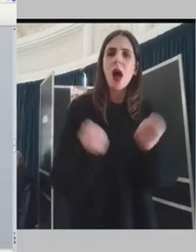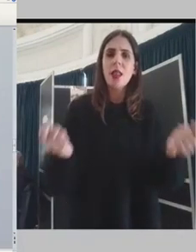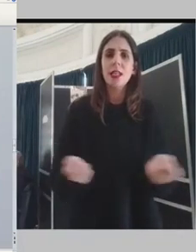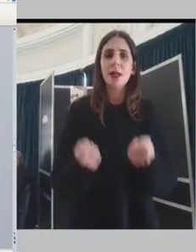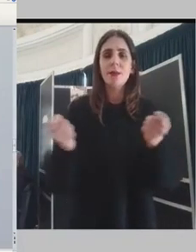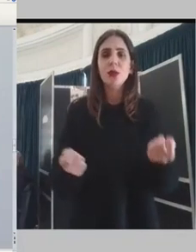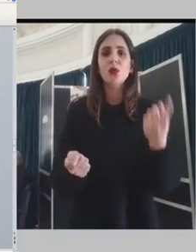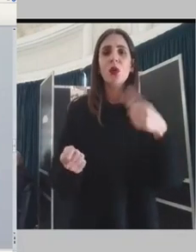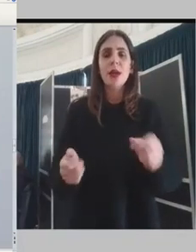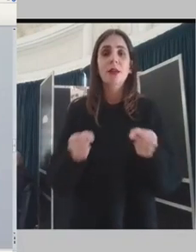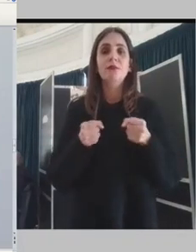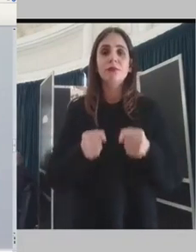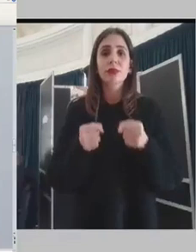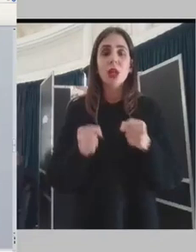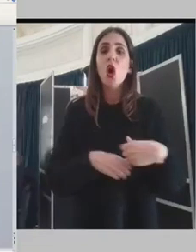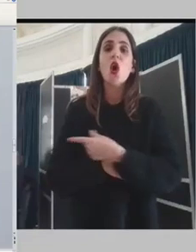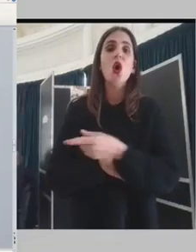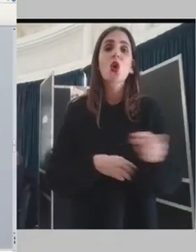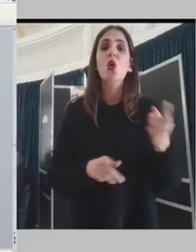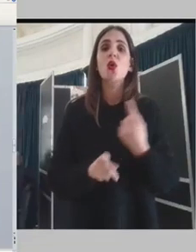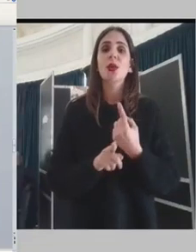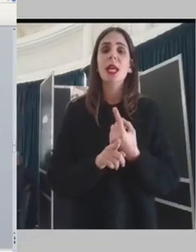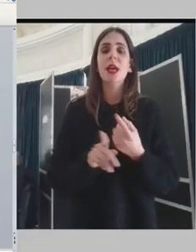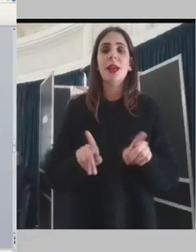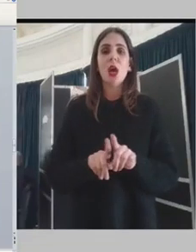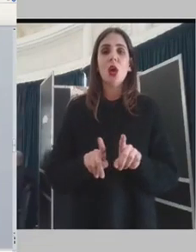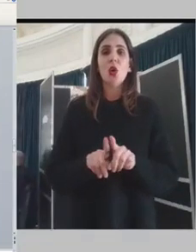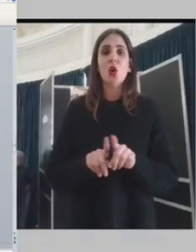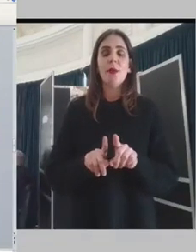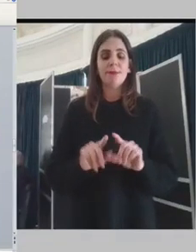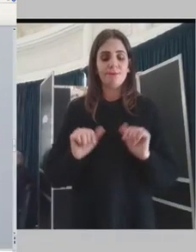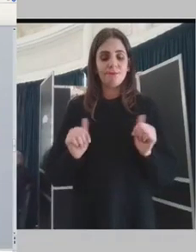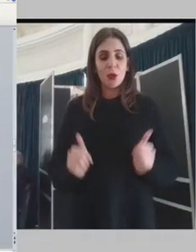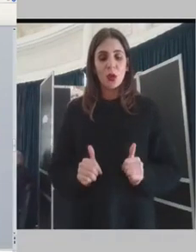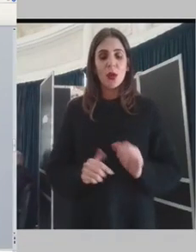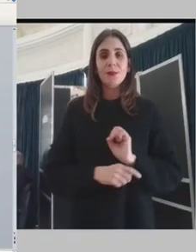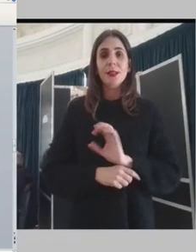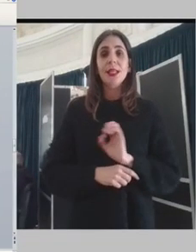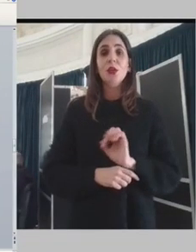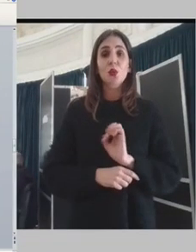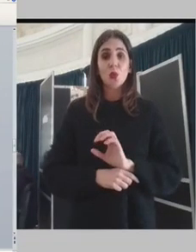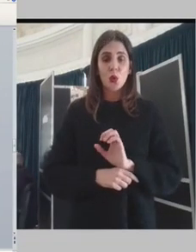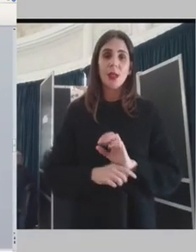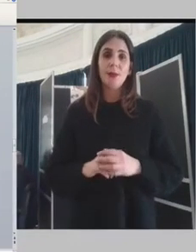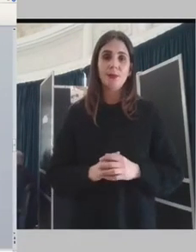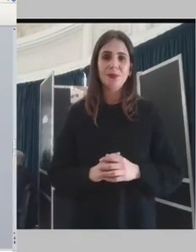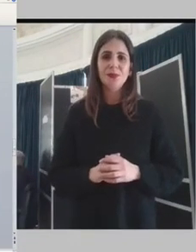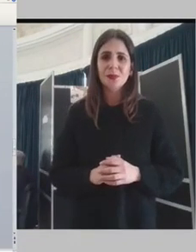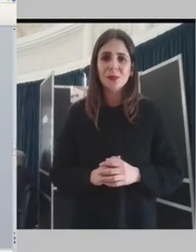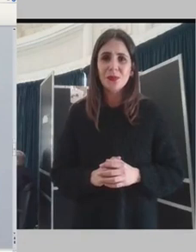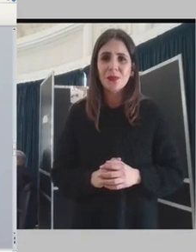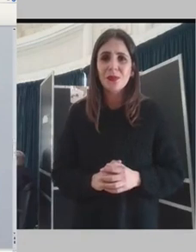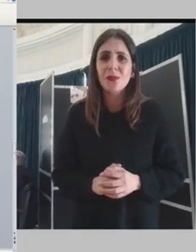fino a diventare loro stessi degli istruttori, come li abbiamo chiamati, istruttori per strada. Quindi una catena virtuosa